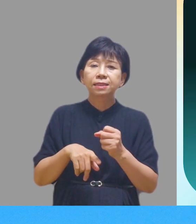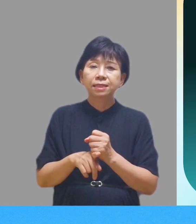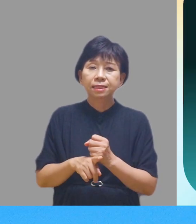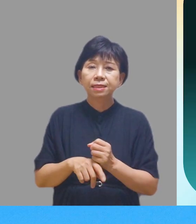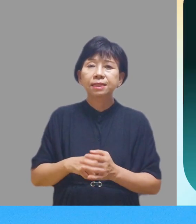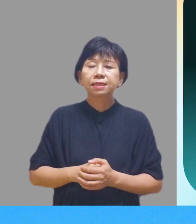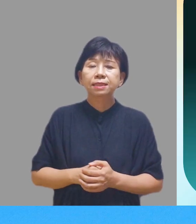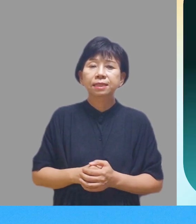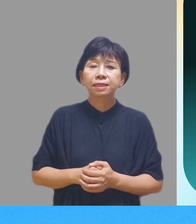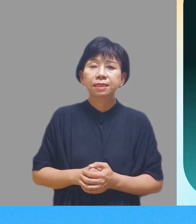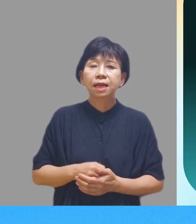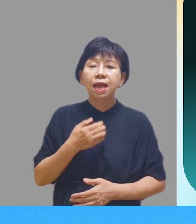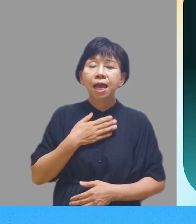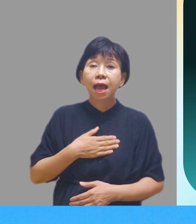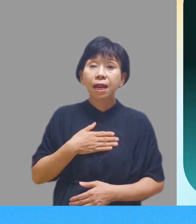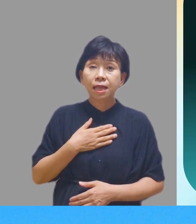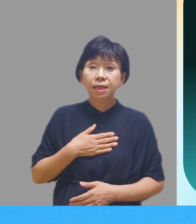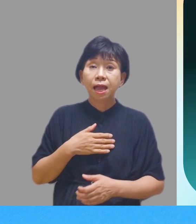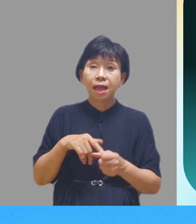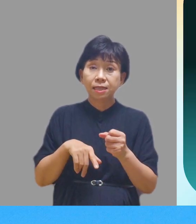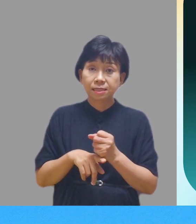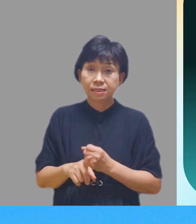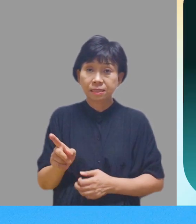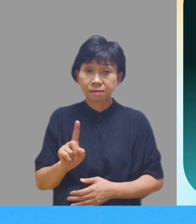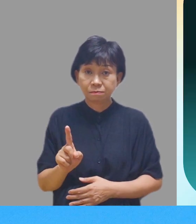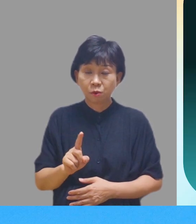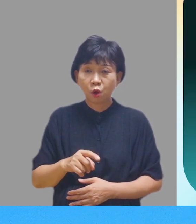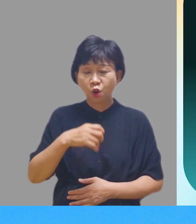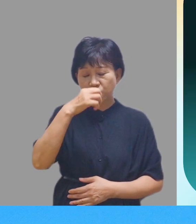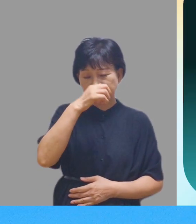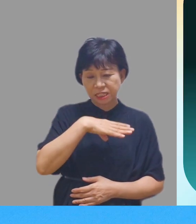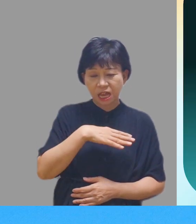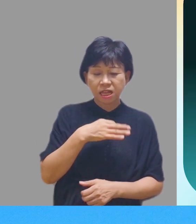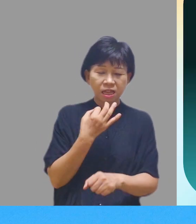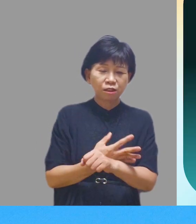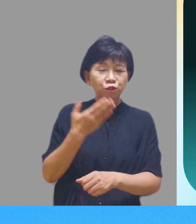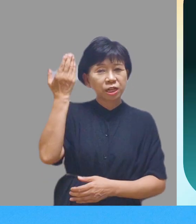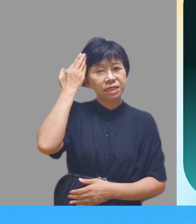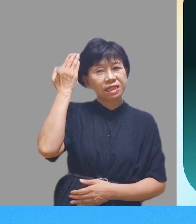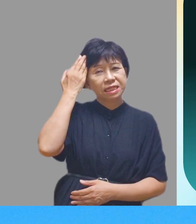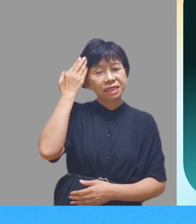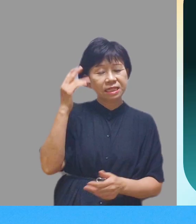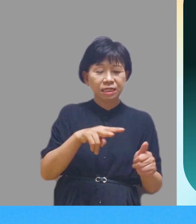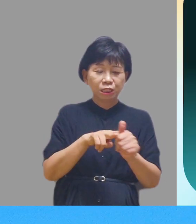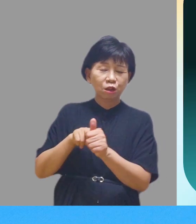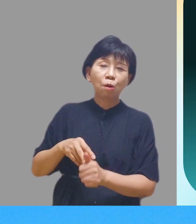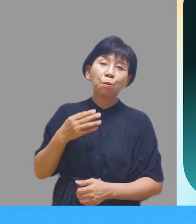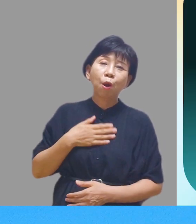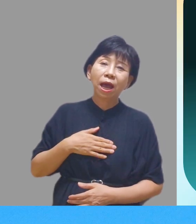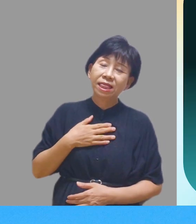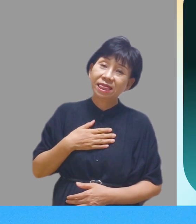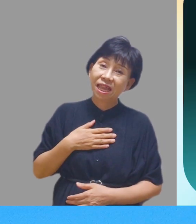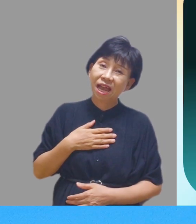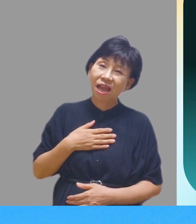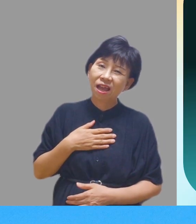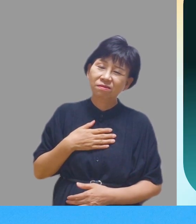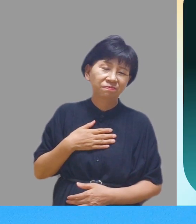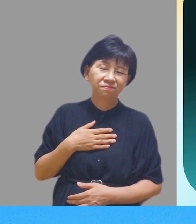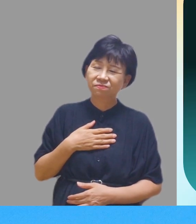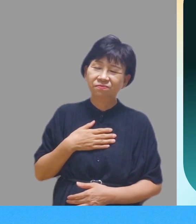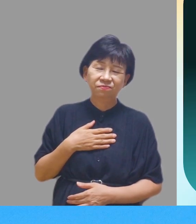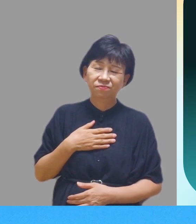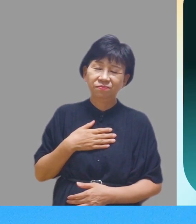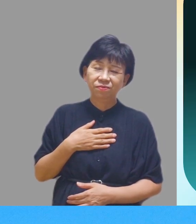표현은요, 알았다라고 하는 표현은요, 그저 단순한 지식이나 정보 차원의 알미 아닙니다.